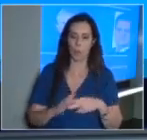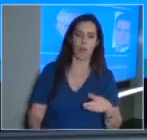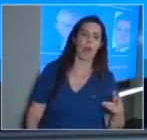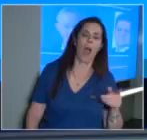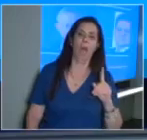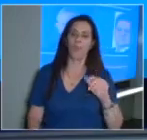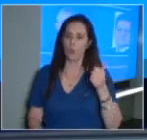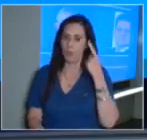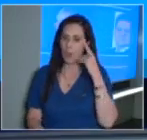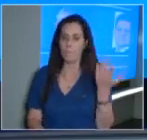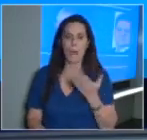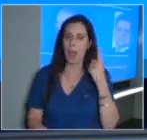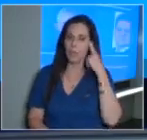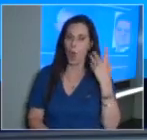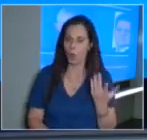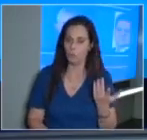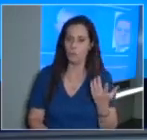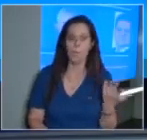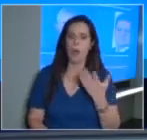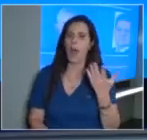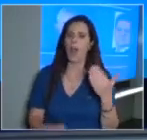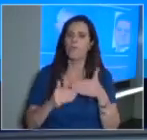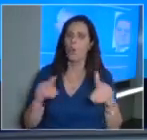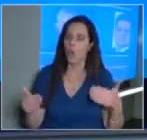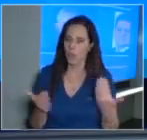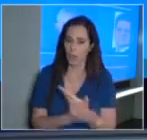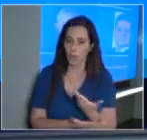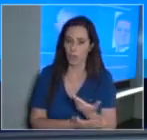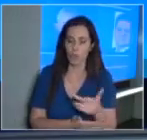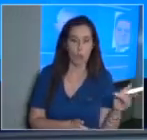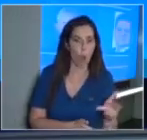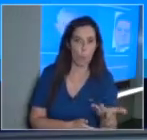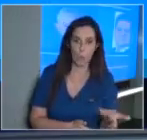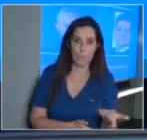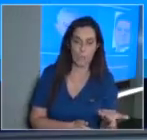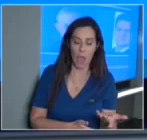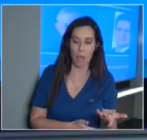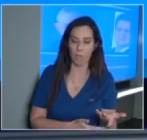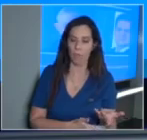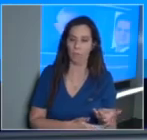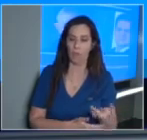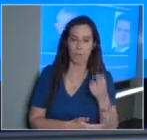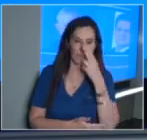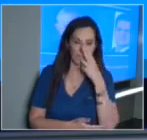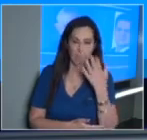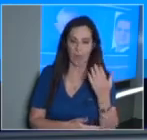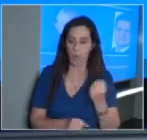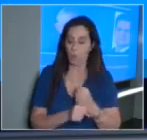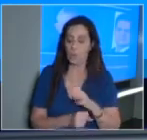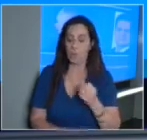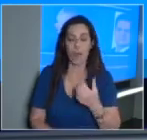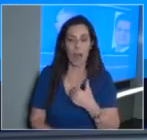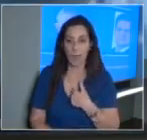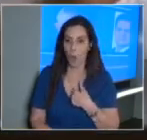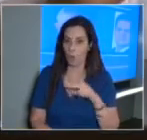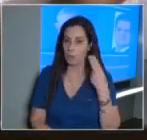אבל קודם כל שנדע מהם העמדות. מהם הגבולות החדשים שהאופוזיציה, בוא נגיד במקרה הזה, מנסה להציב? האם